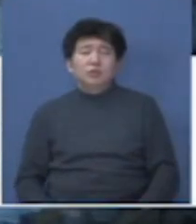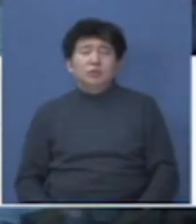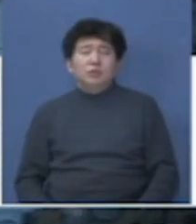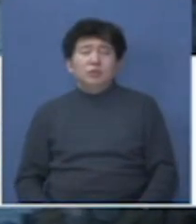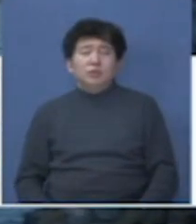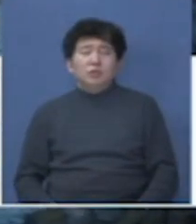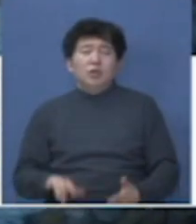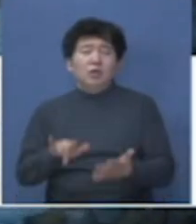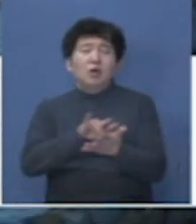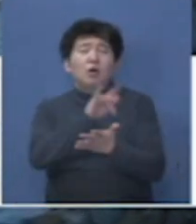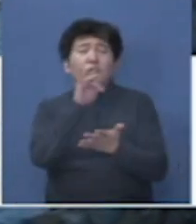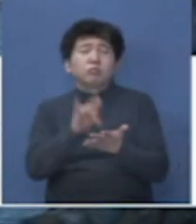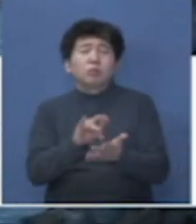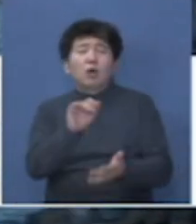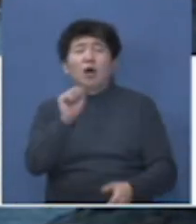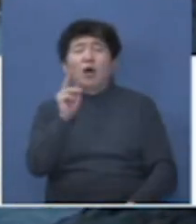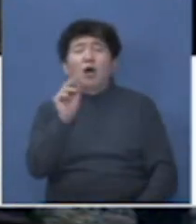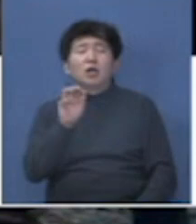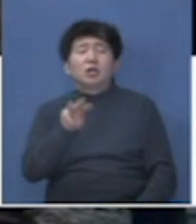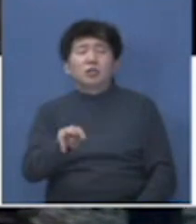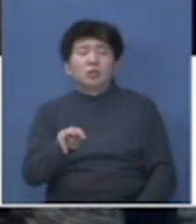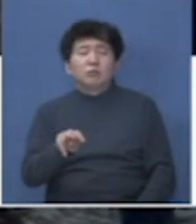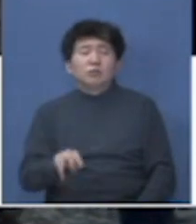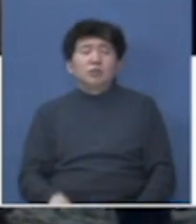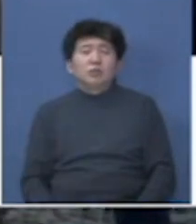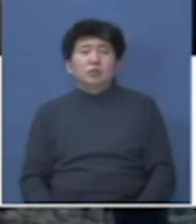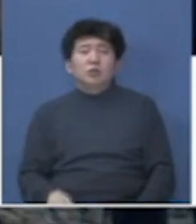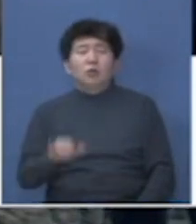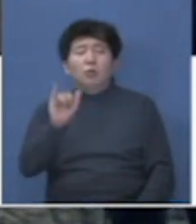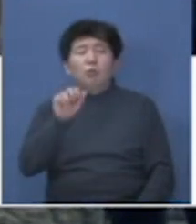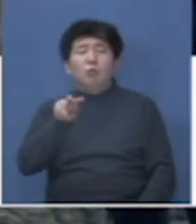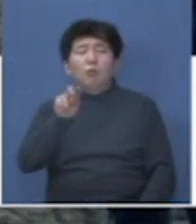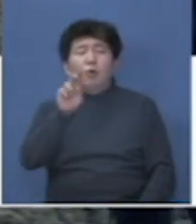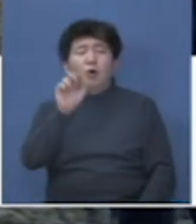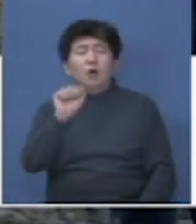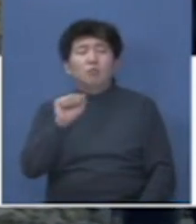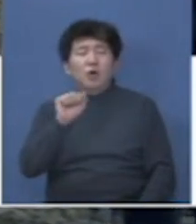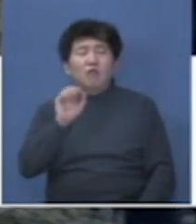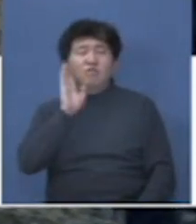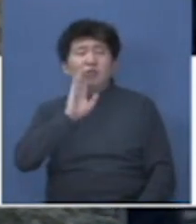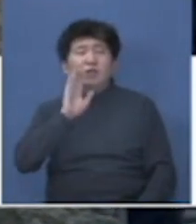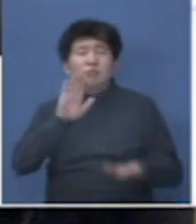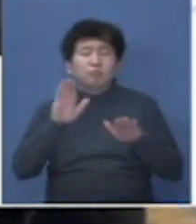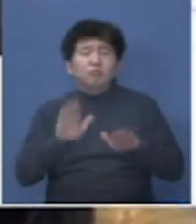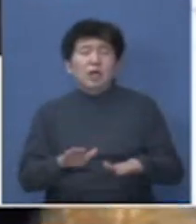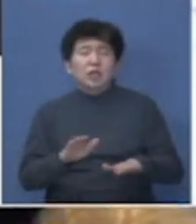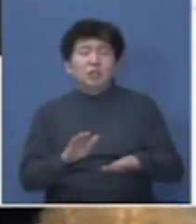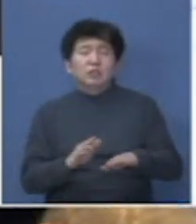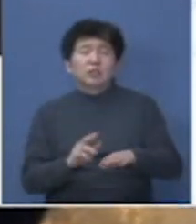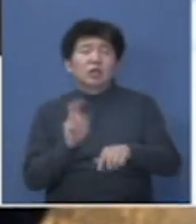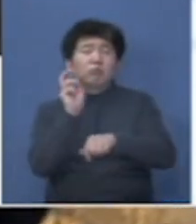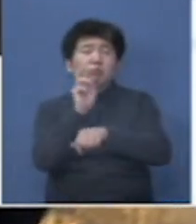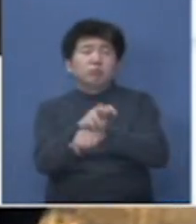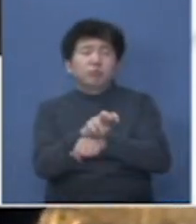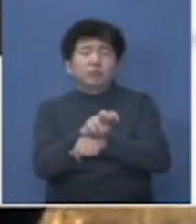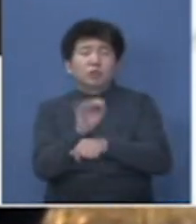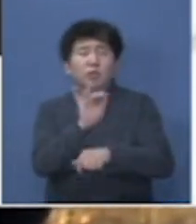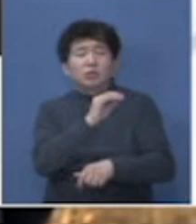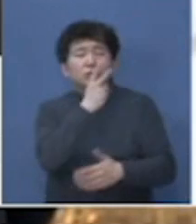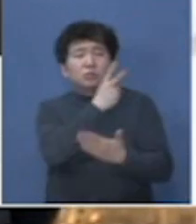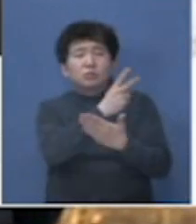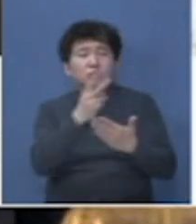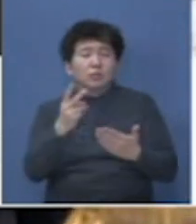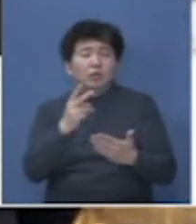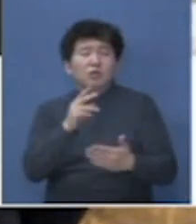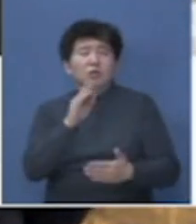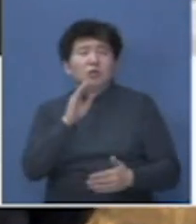Қала әкімі Жақсылық Омар тұрғындарға қауіп төніп тұрған Үлбі өзеніне барып, алдын алу шараларымен танысып қайтты. Үлбі өзені үйлерге жақын